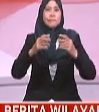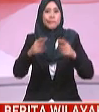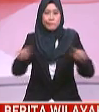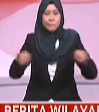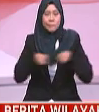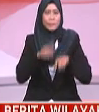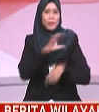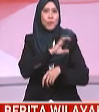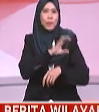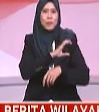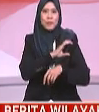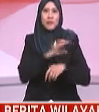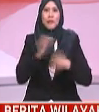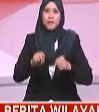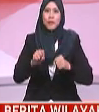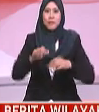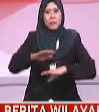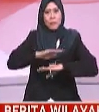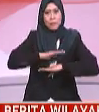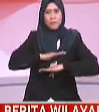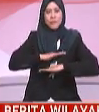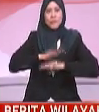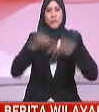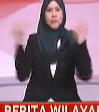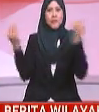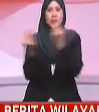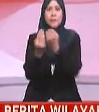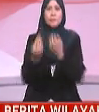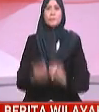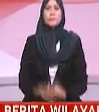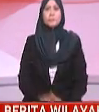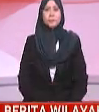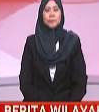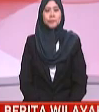cekap dan dapat memuaskan hati masyarakat.